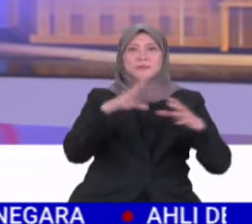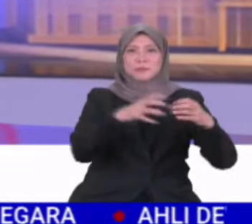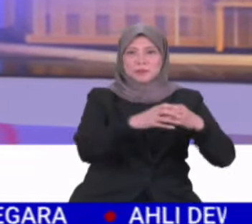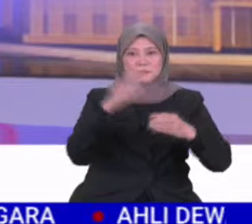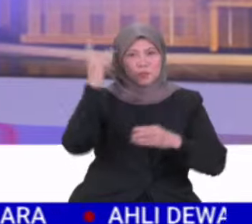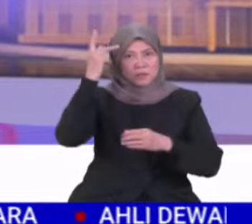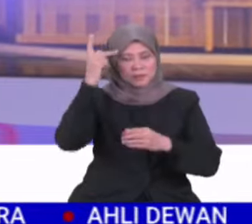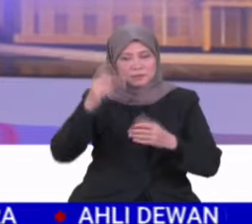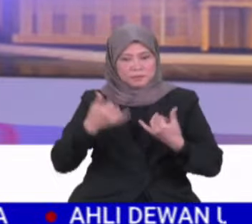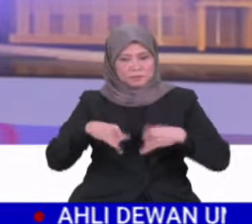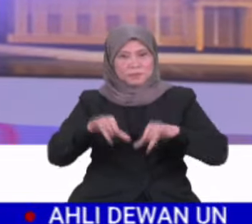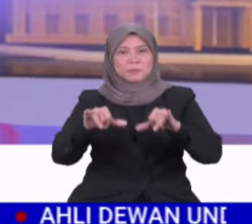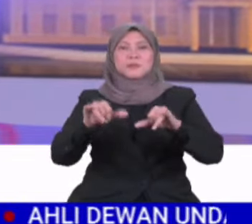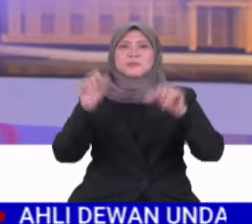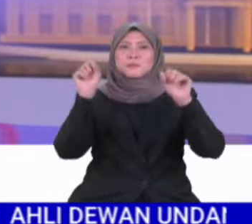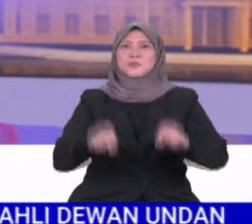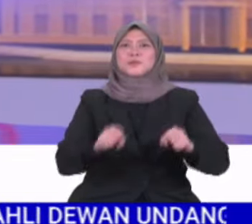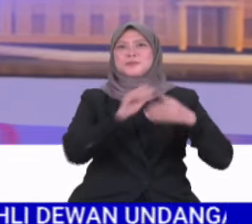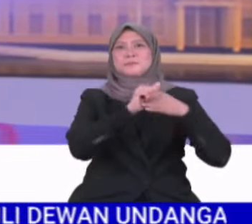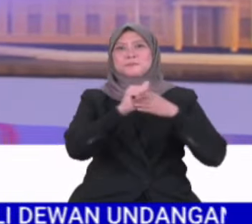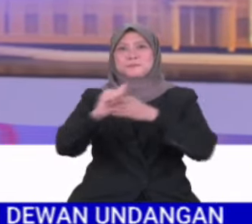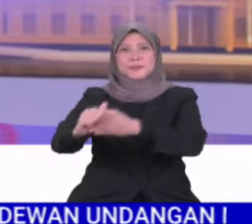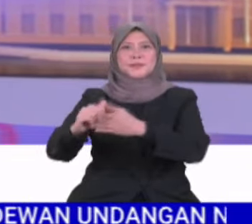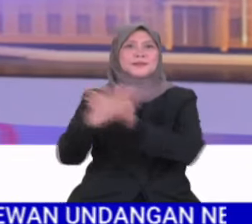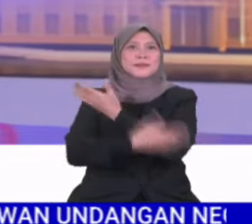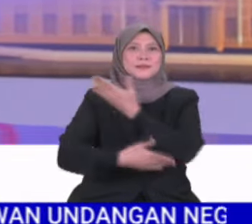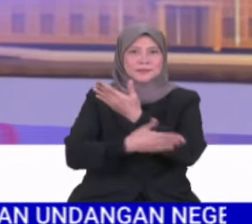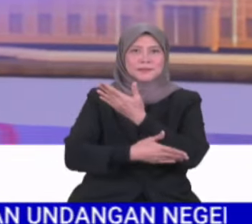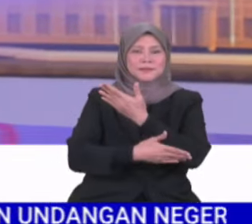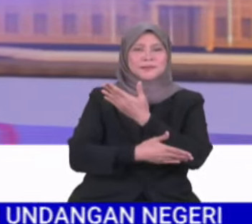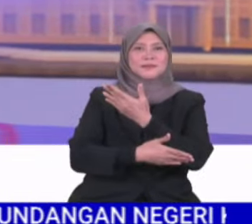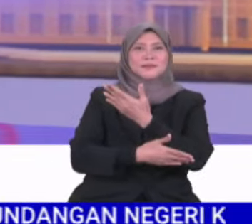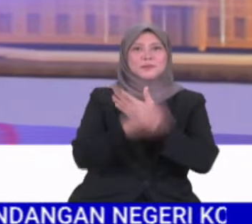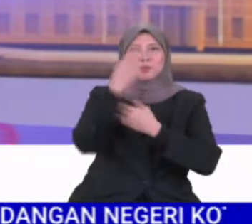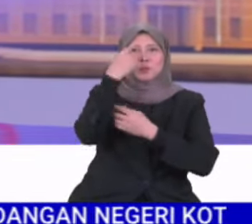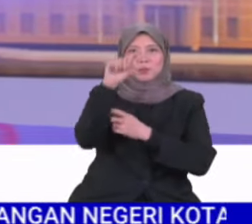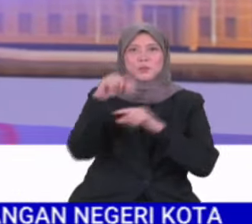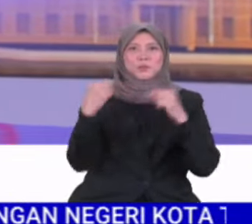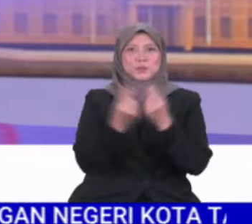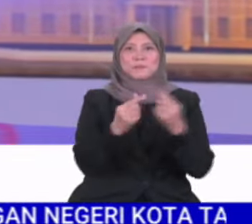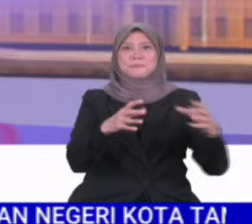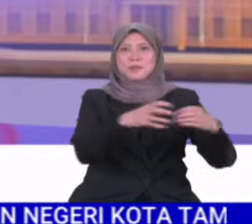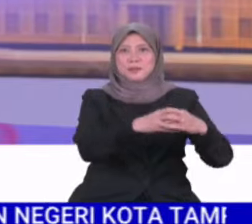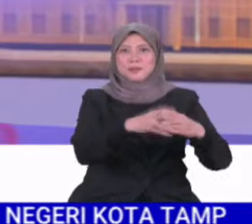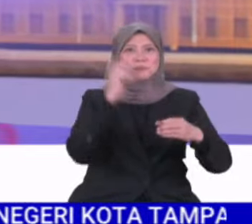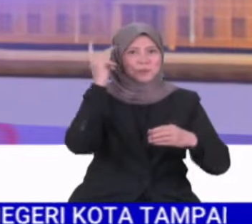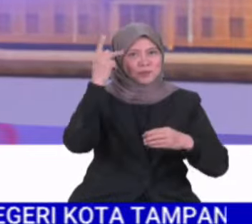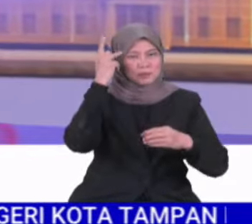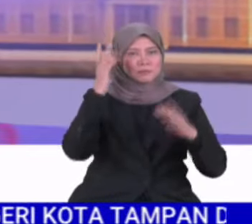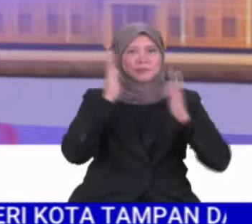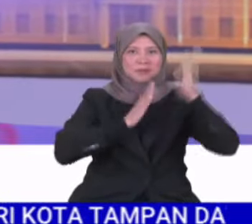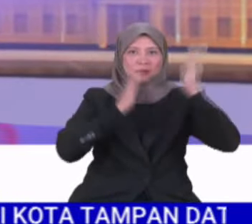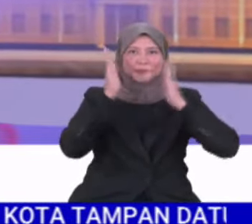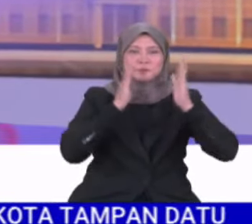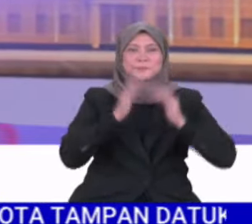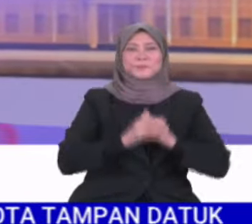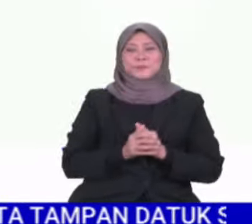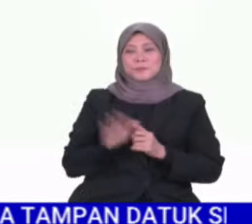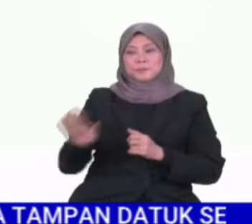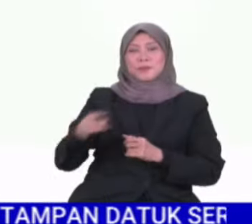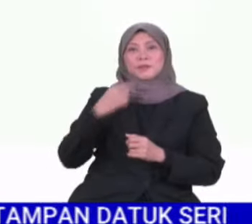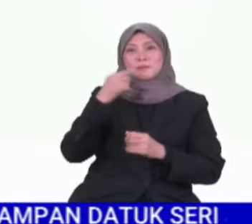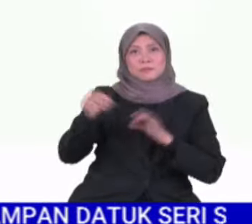partai politik yang stabil untuk memimpin negara diberi keutamaan dalam kalangan party politik Malaysia menurut si